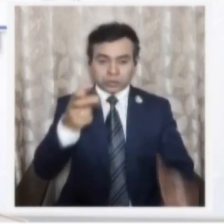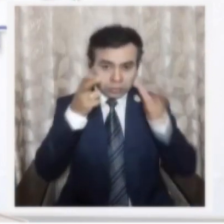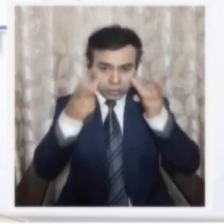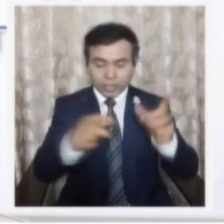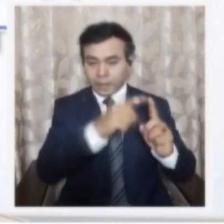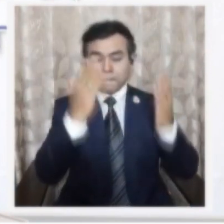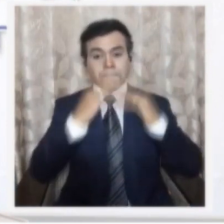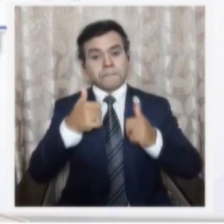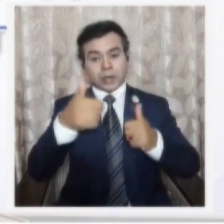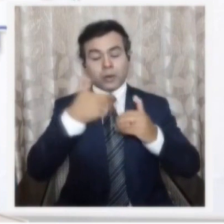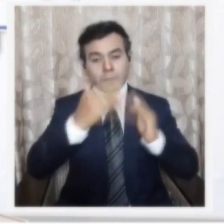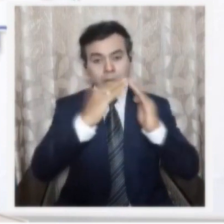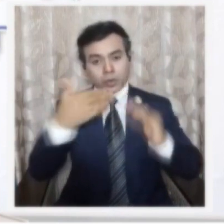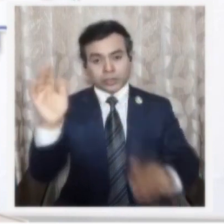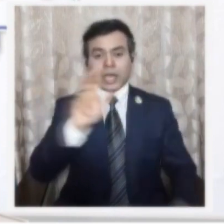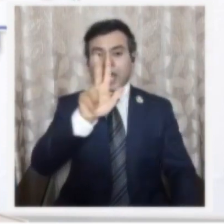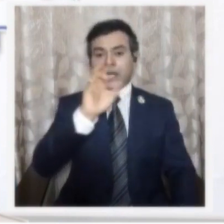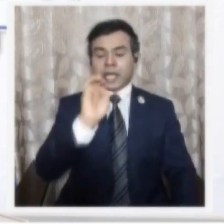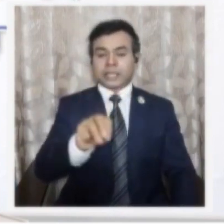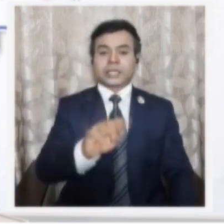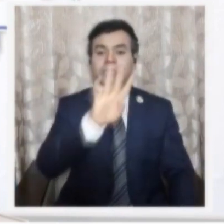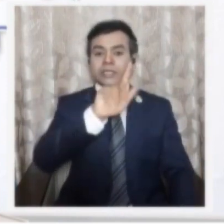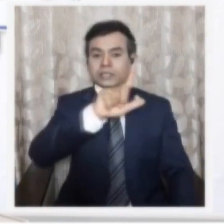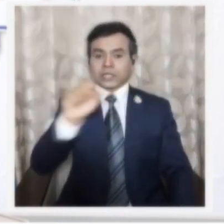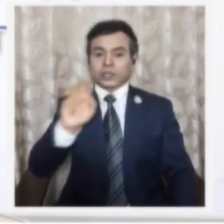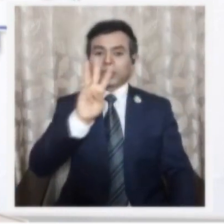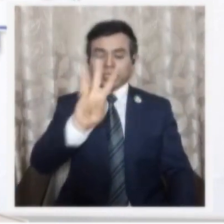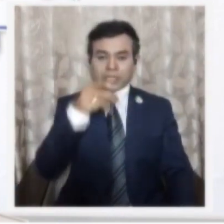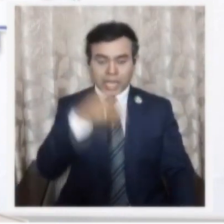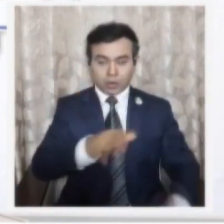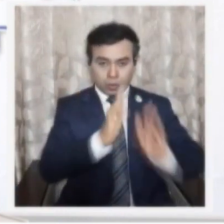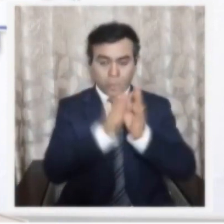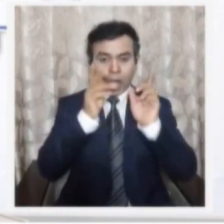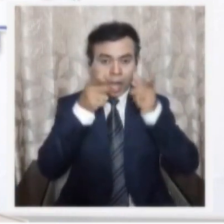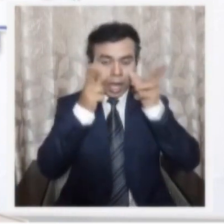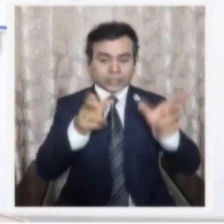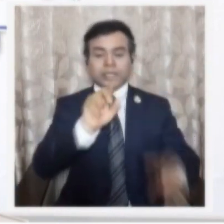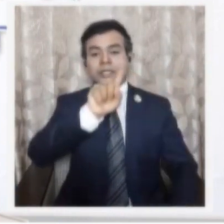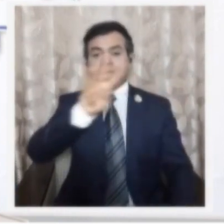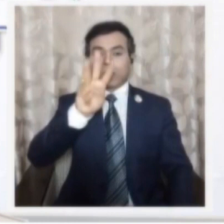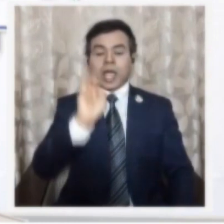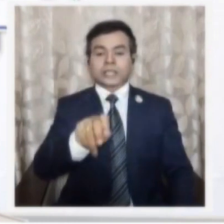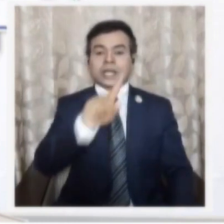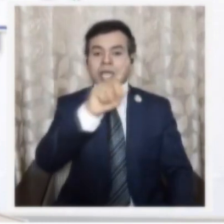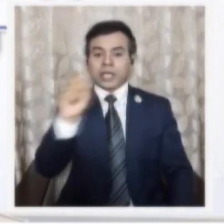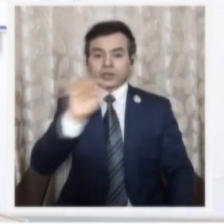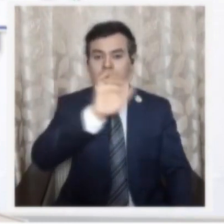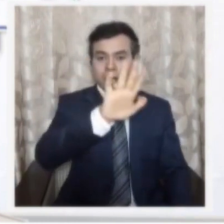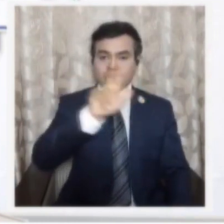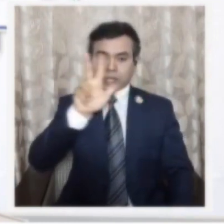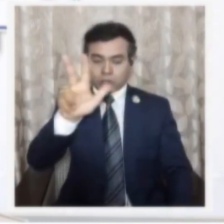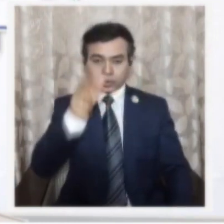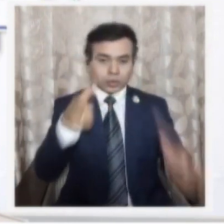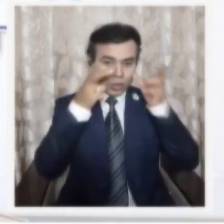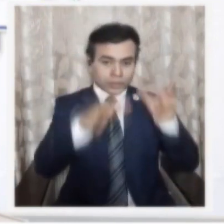পর্যন্ত আইসোলেশনে গেছেন 21,861 জন এবং এ পর্যন্ত আইসোলেশন থেকে ছাড় পেয়েছেন 8,703 জন। বর্তমানে